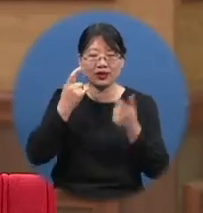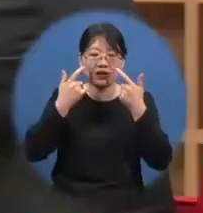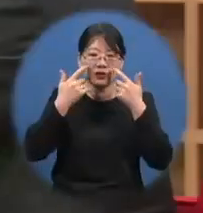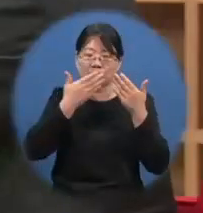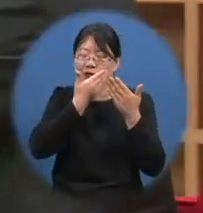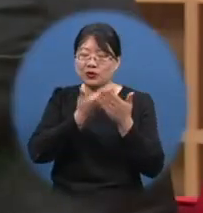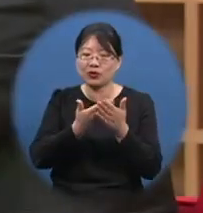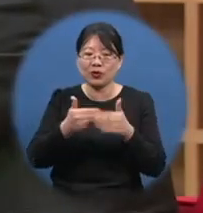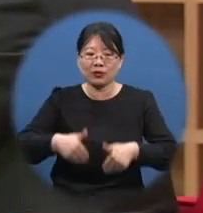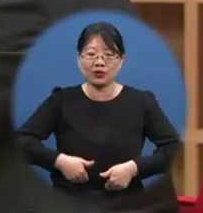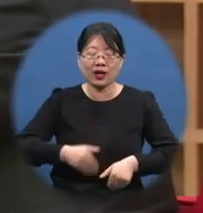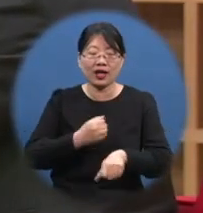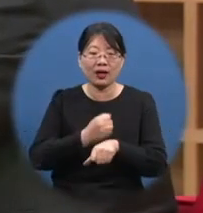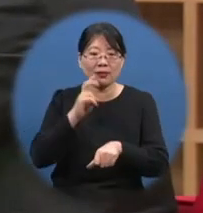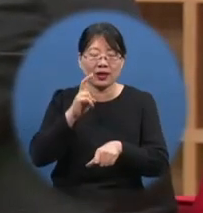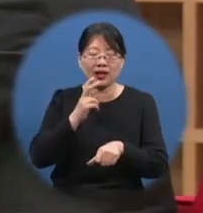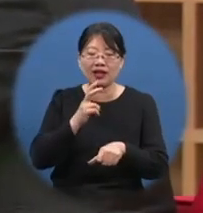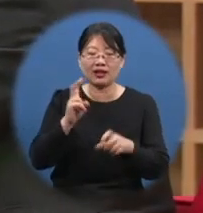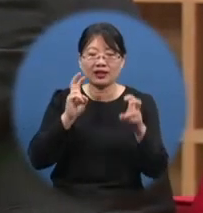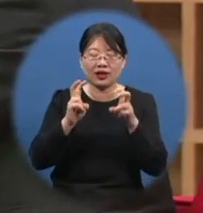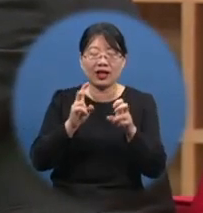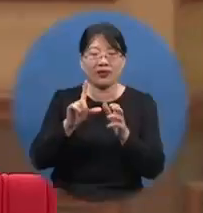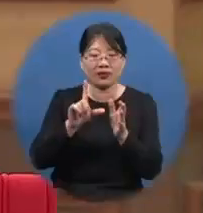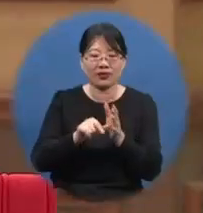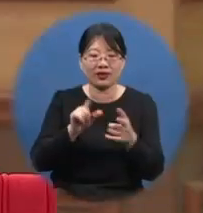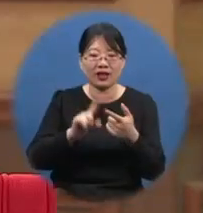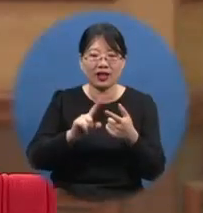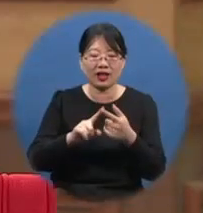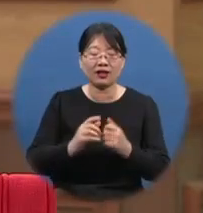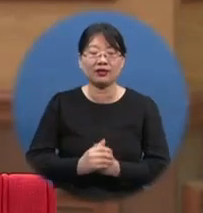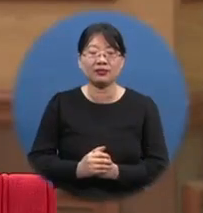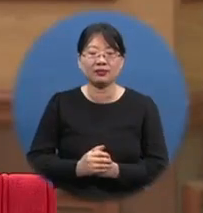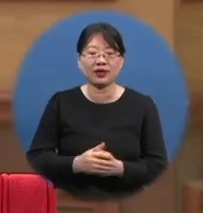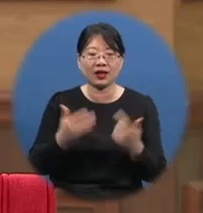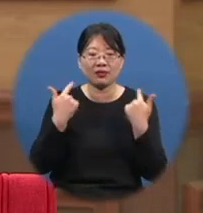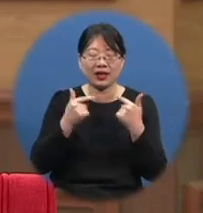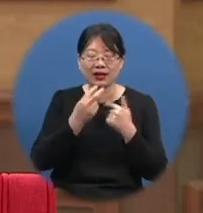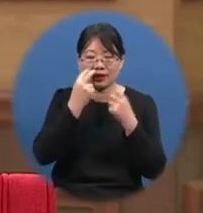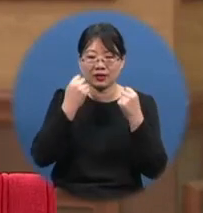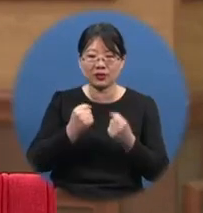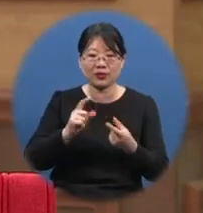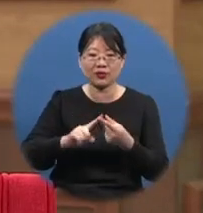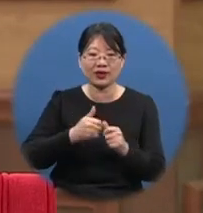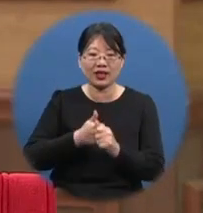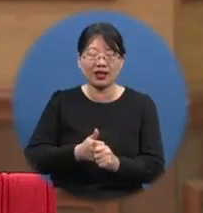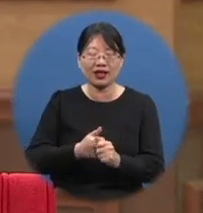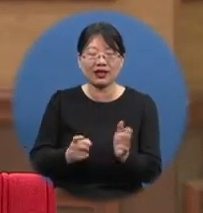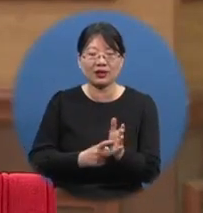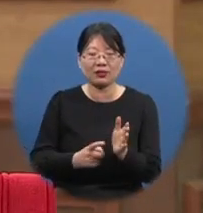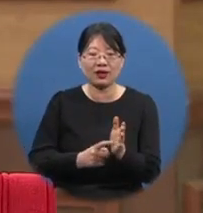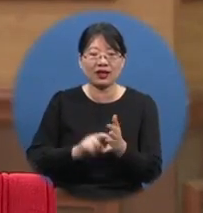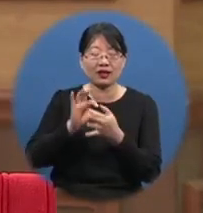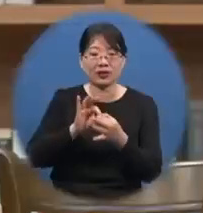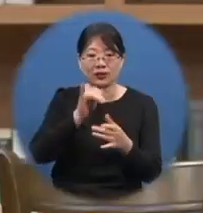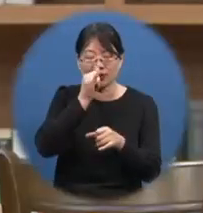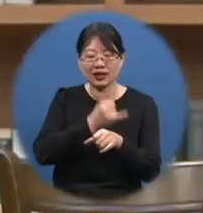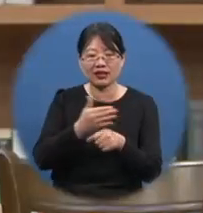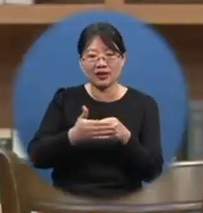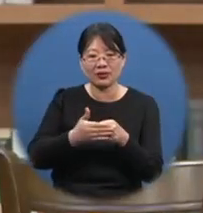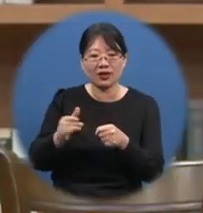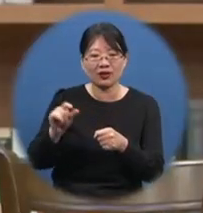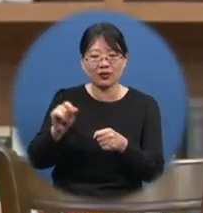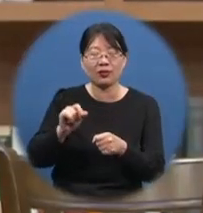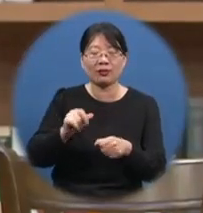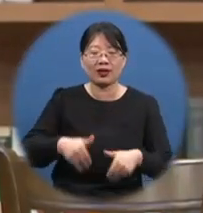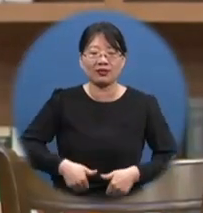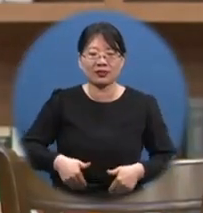수 아니겠습니까? 네. 기업은 아시는 대로 매일매일이 생존에 대한 그렇죠. 그런 절박함이 연속이니까 속도도